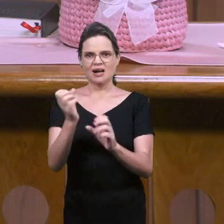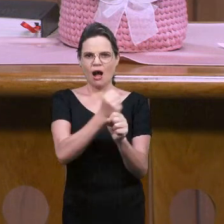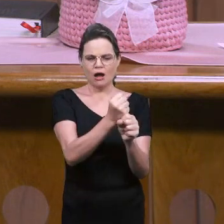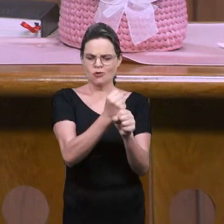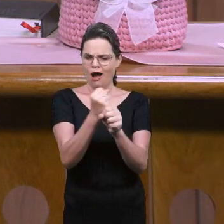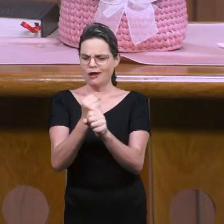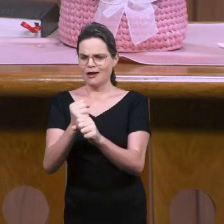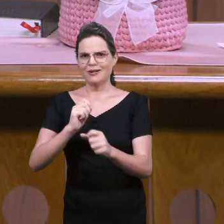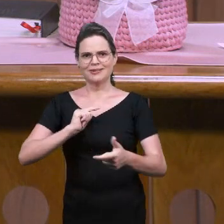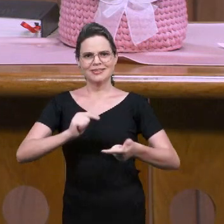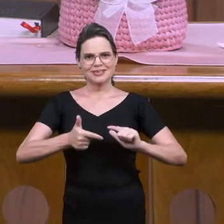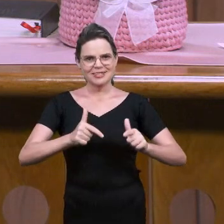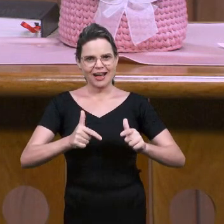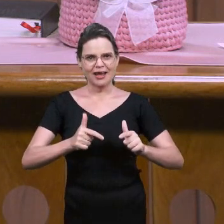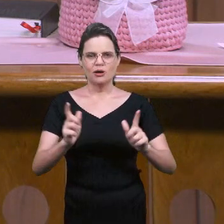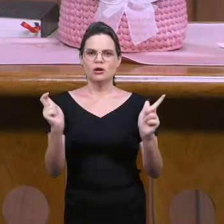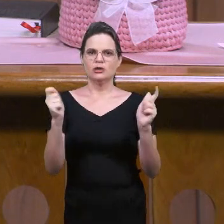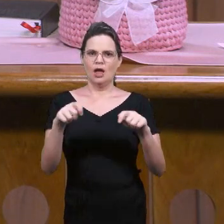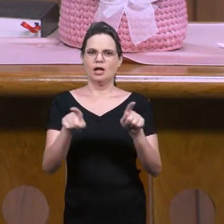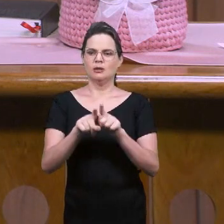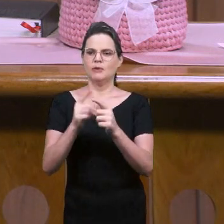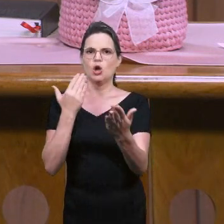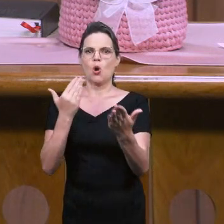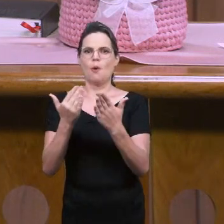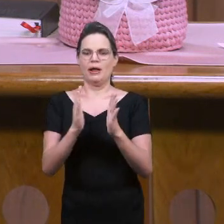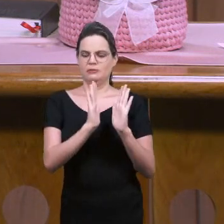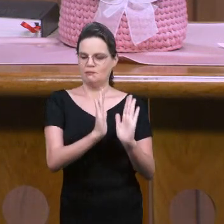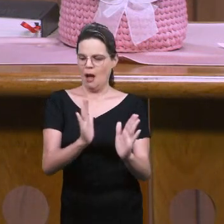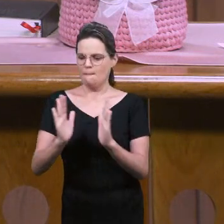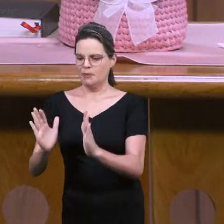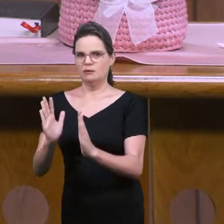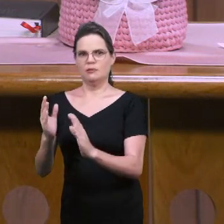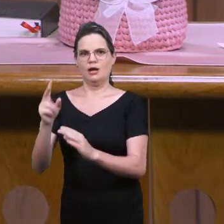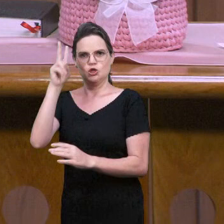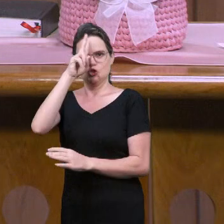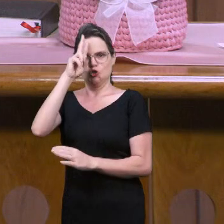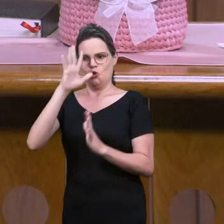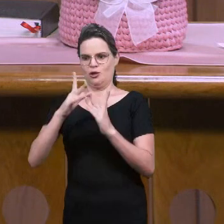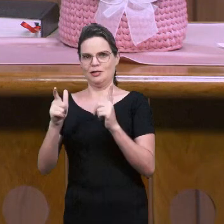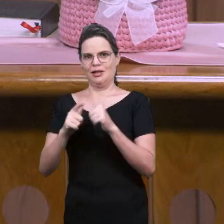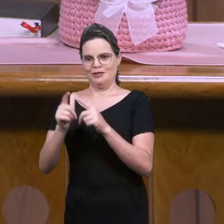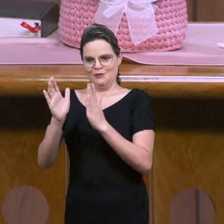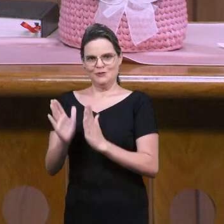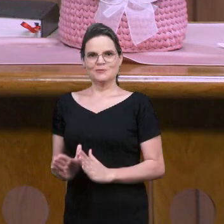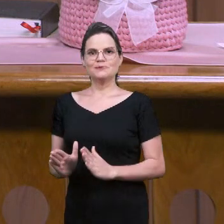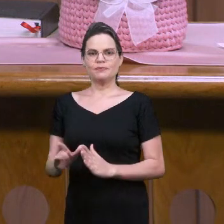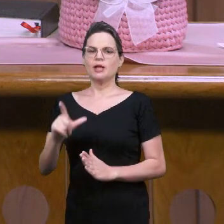être comparée à des époques dans l'histoire de l'Église. Il y a des moments